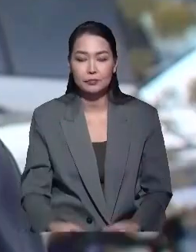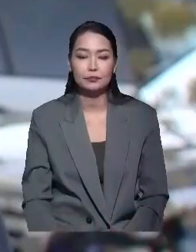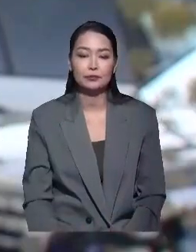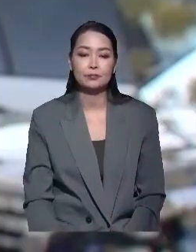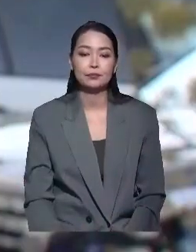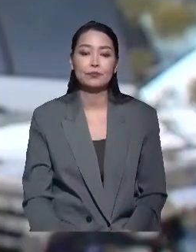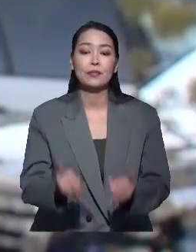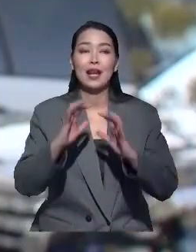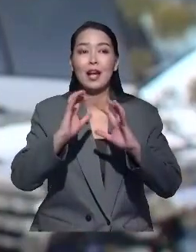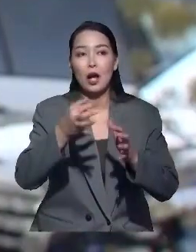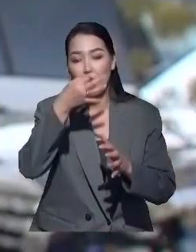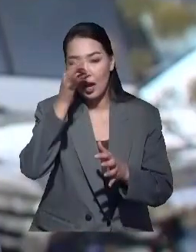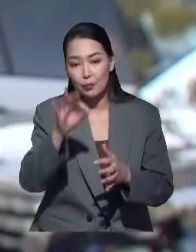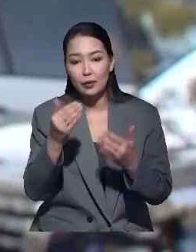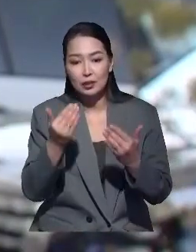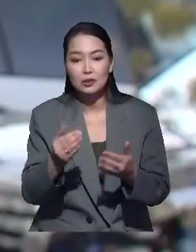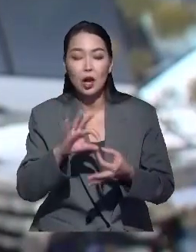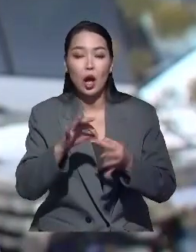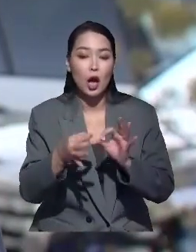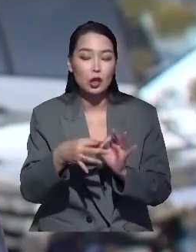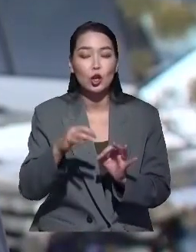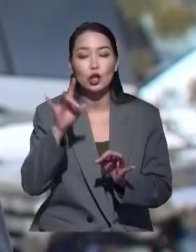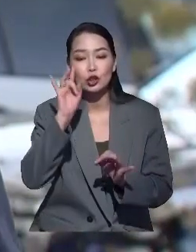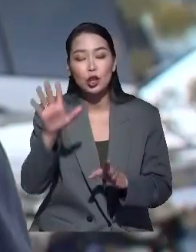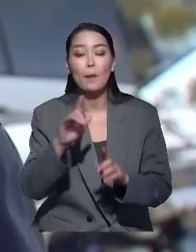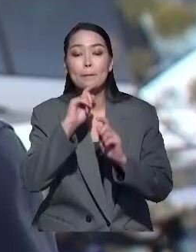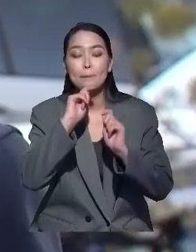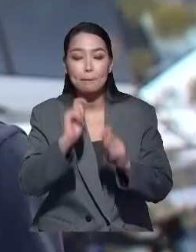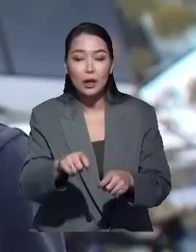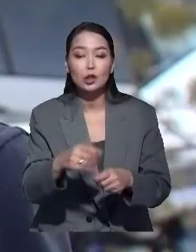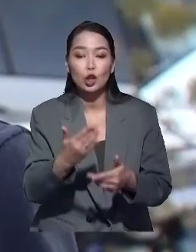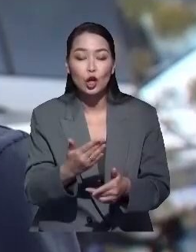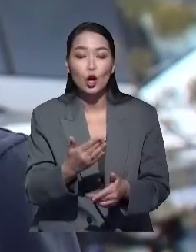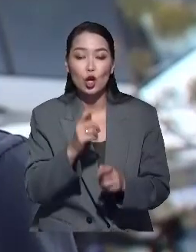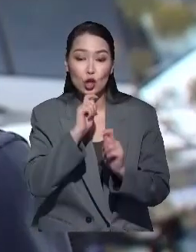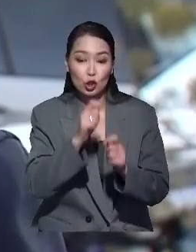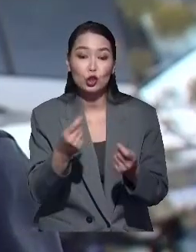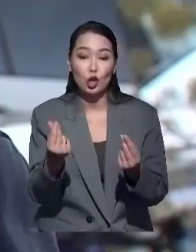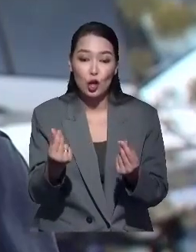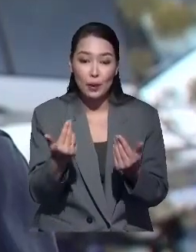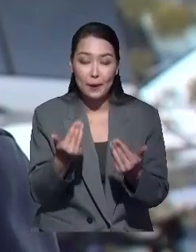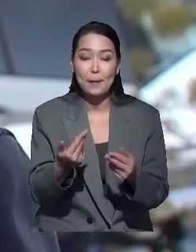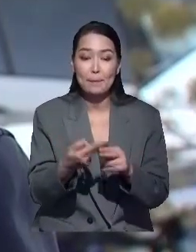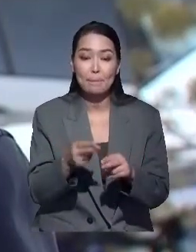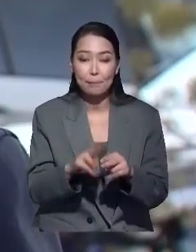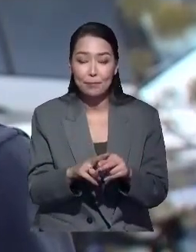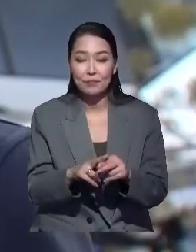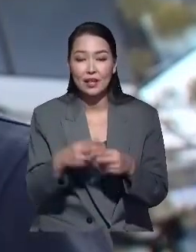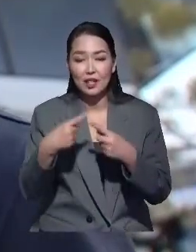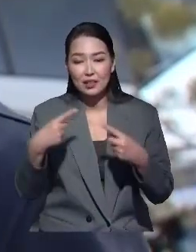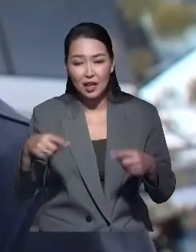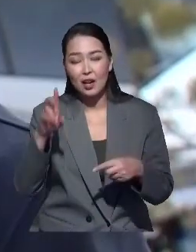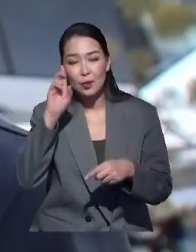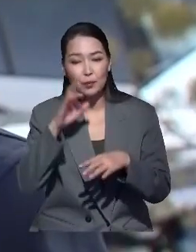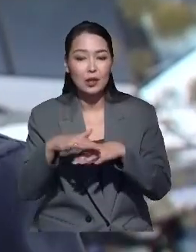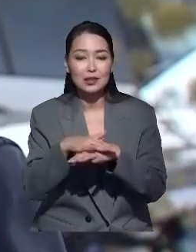Әлемдік тәжірибеде мен осы олимпиада чемпиондарына берілетін жүлдені негізі Шығыс Еуропаның кейбір мемлекеттері мысалы жаңағы сіз